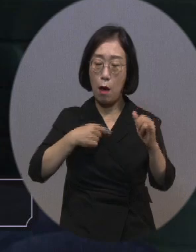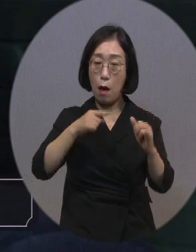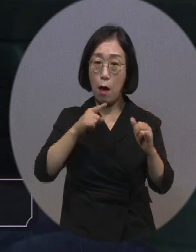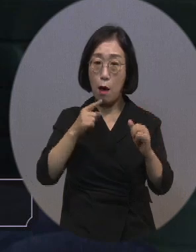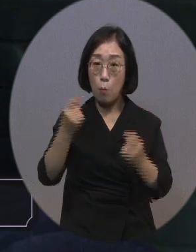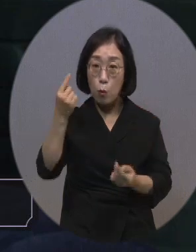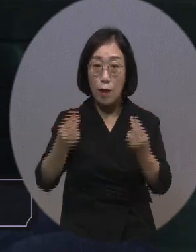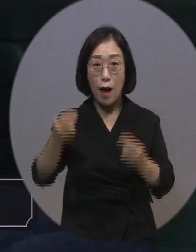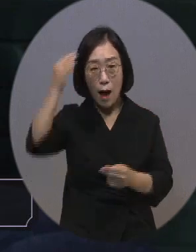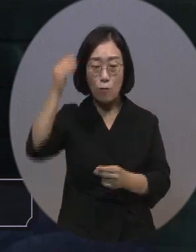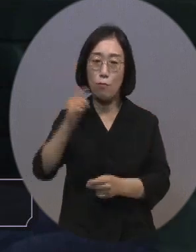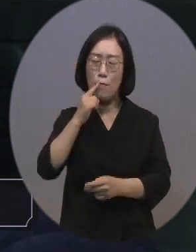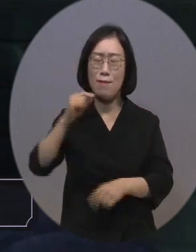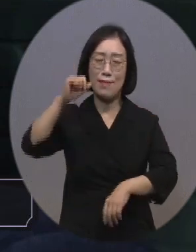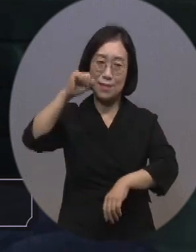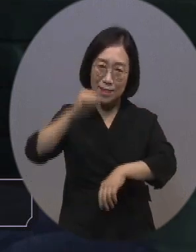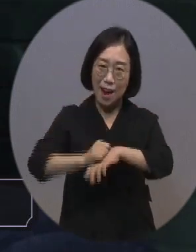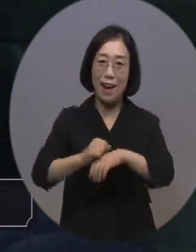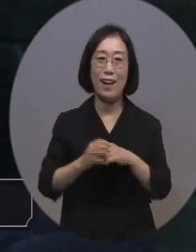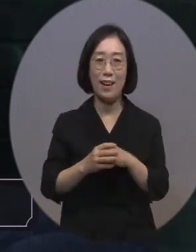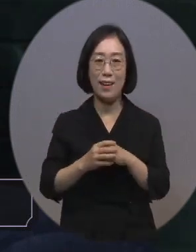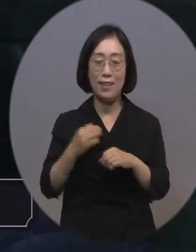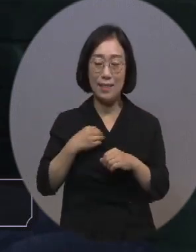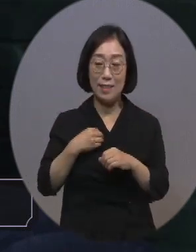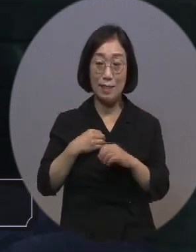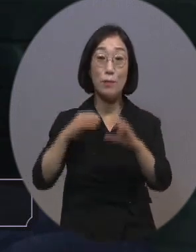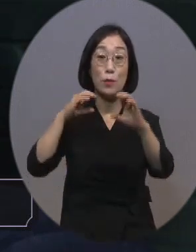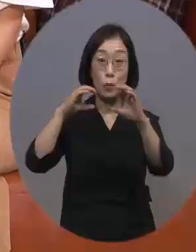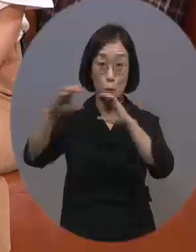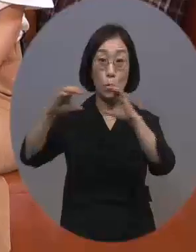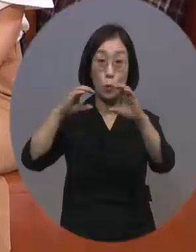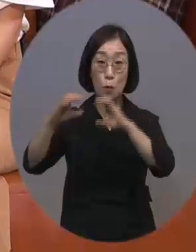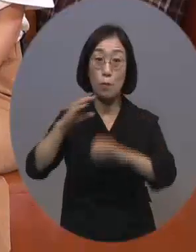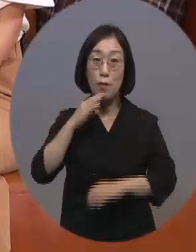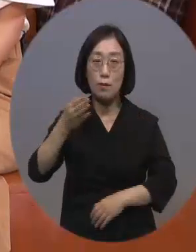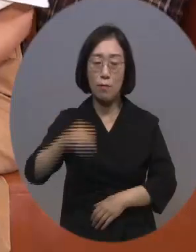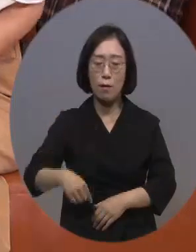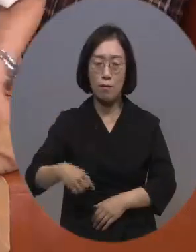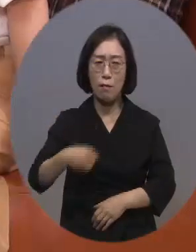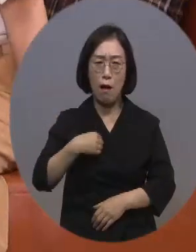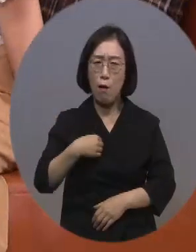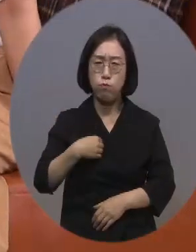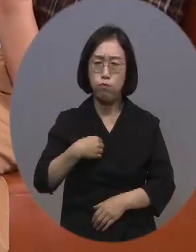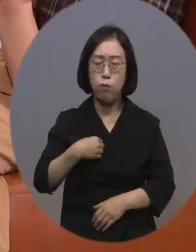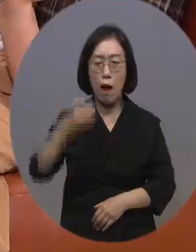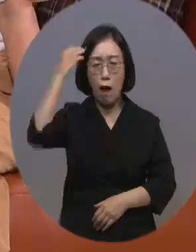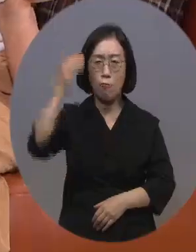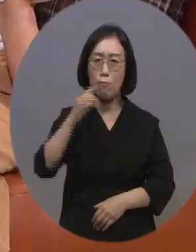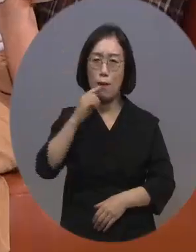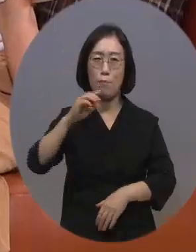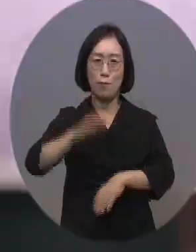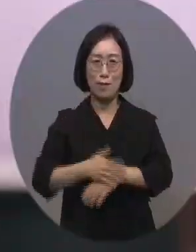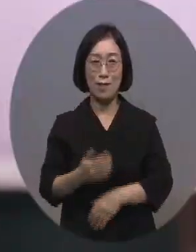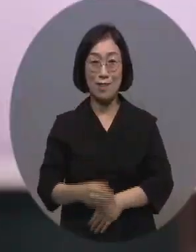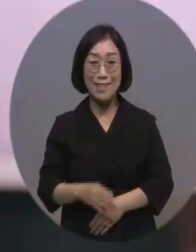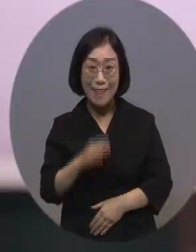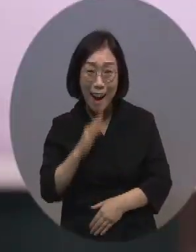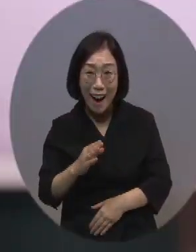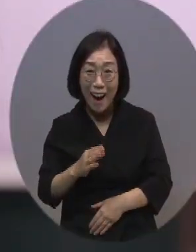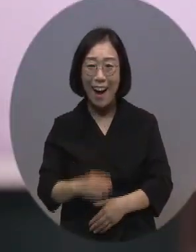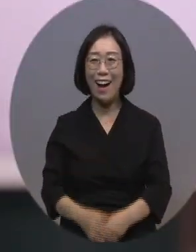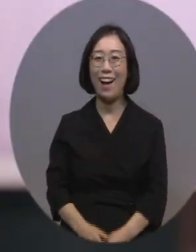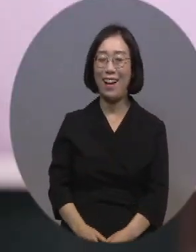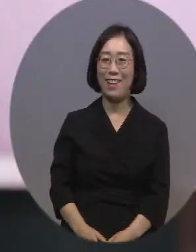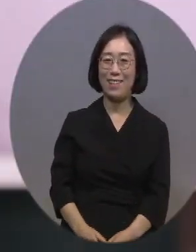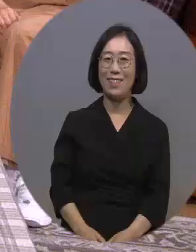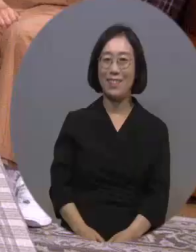한국말을 훨씬 지금은 어느 정도 이제 소통이 되지만 그때는 못했어요. 그때는 정말 못했어요. Really? really